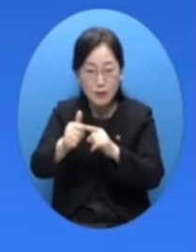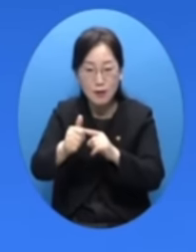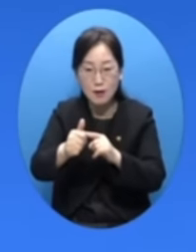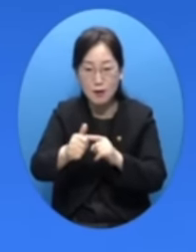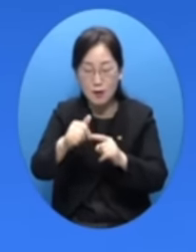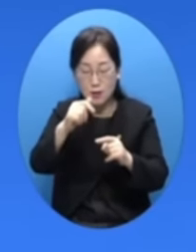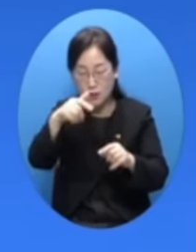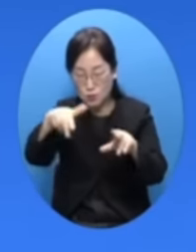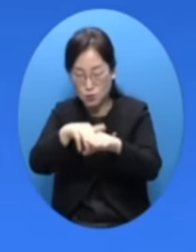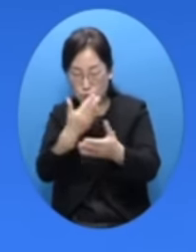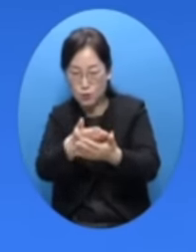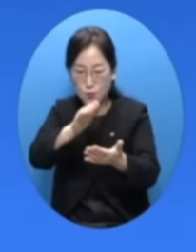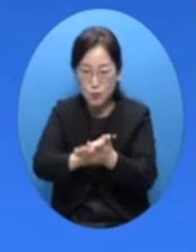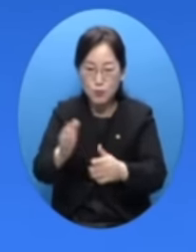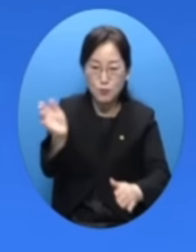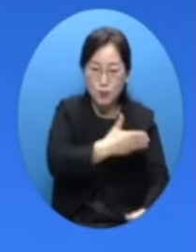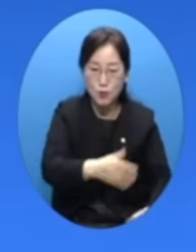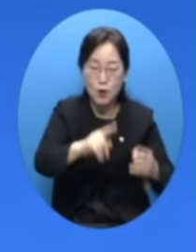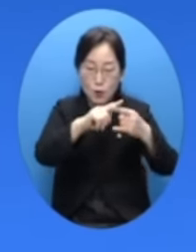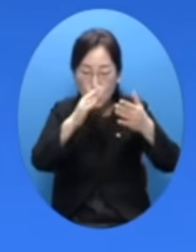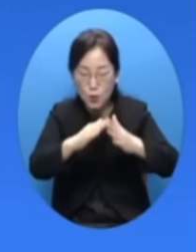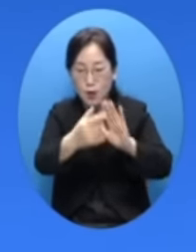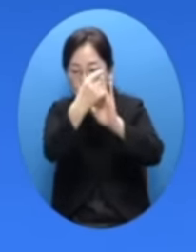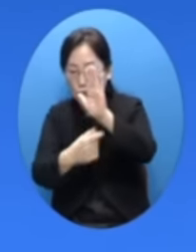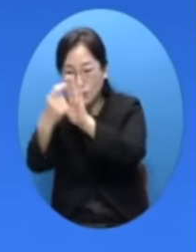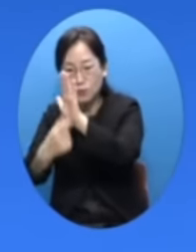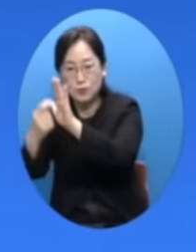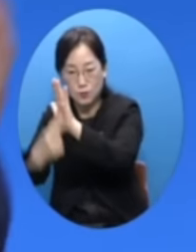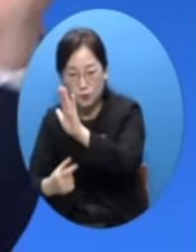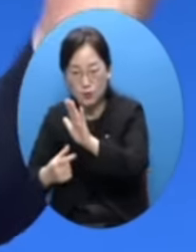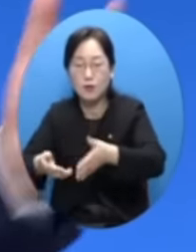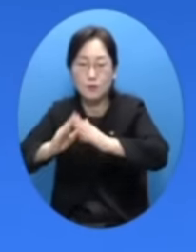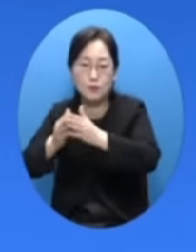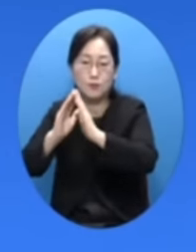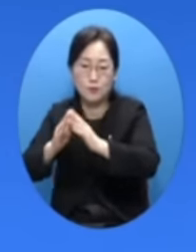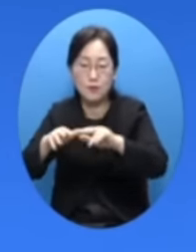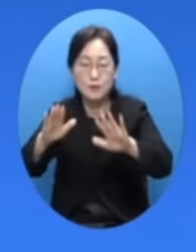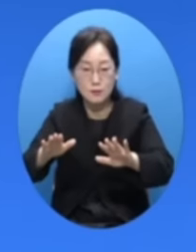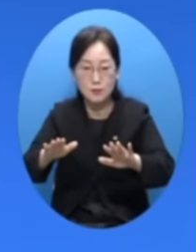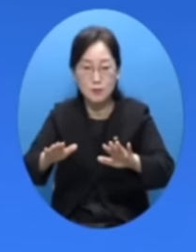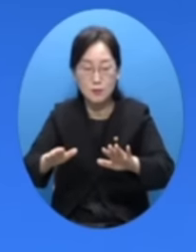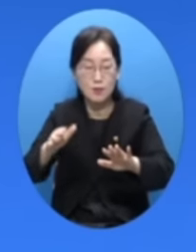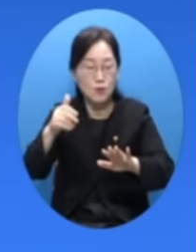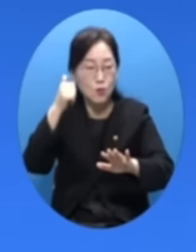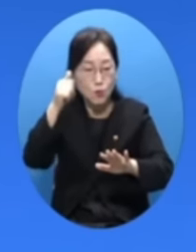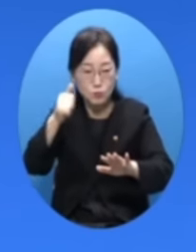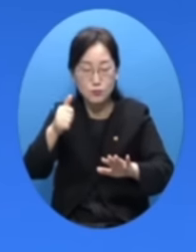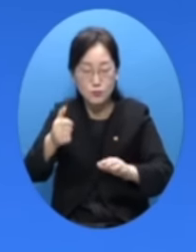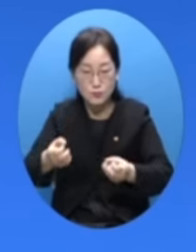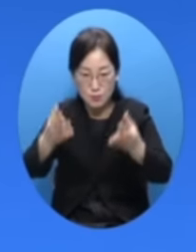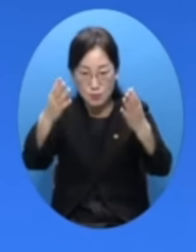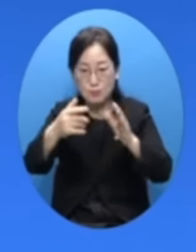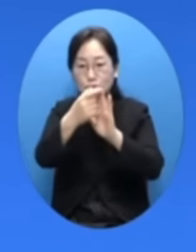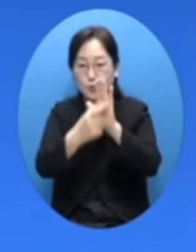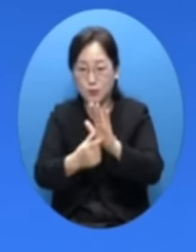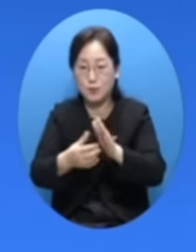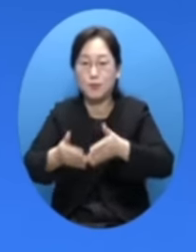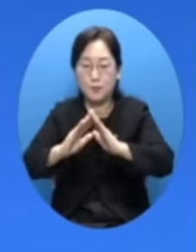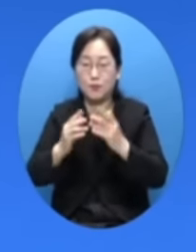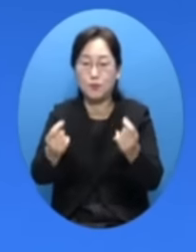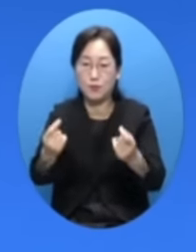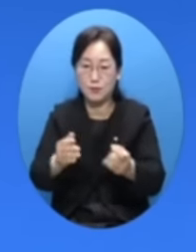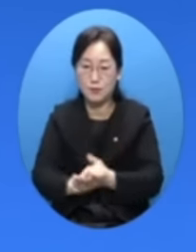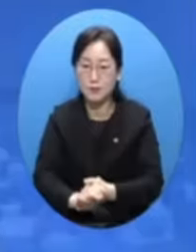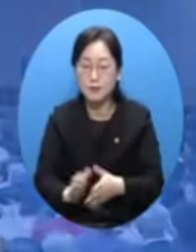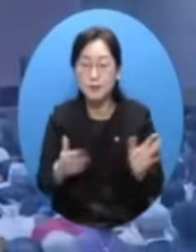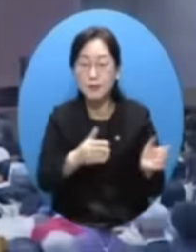장로교가 생겨나고 감리교가 생겨나고 성결교가 생겨나고 20세기에 들어와서 우리 오순절 순복음이 생겨난 것입니다. 그런데 이 종교를 일으키는 마르틴